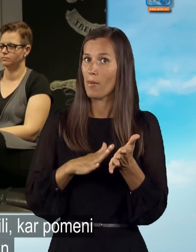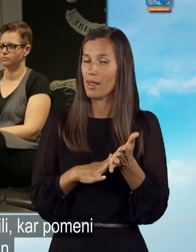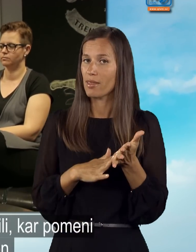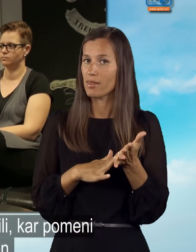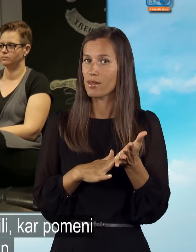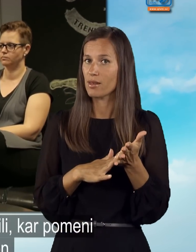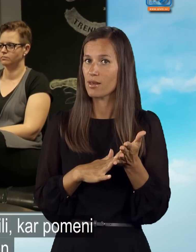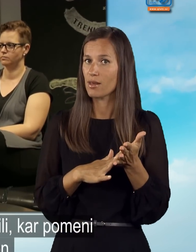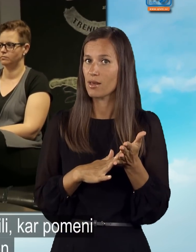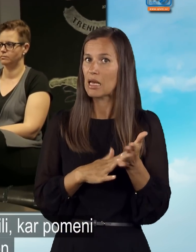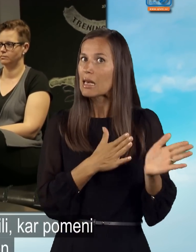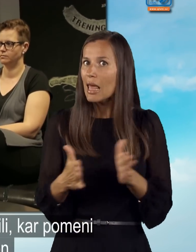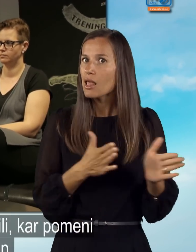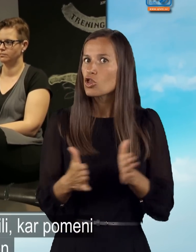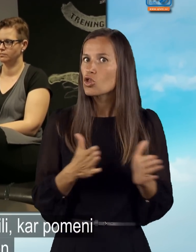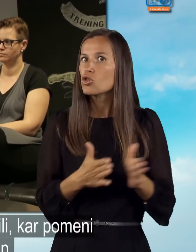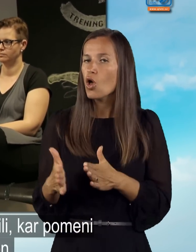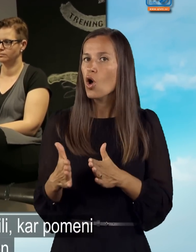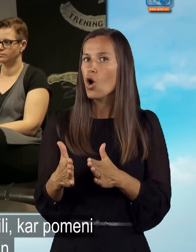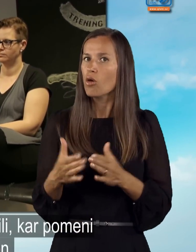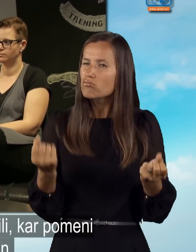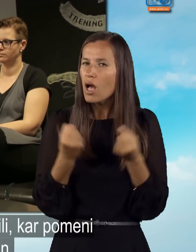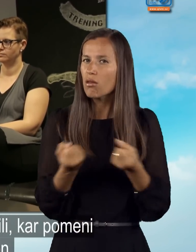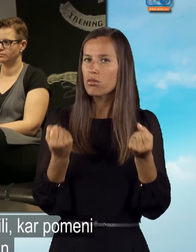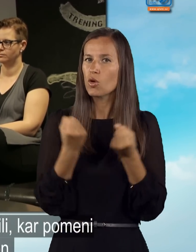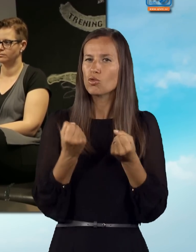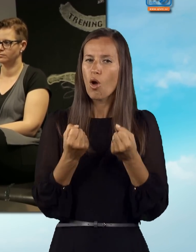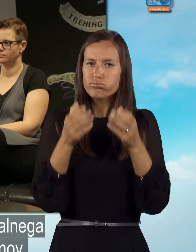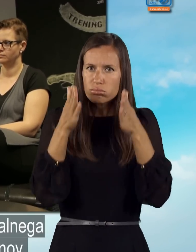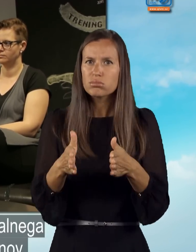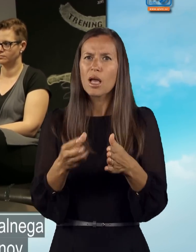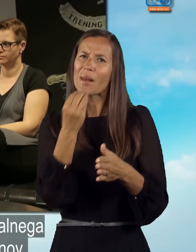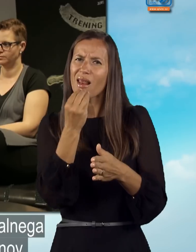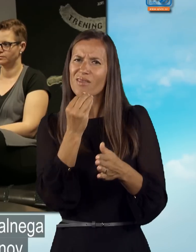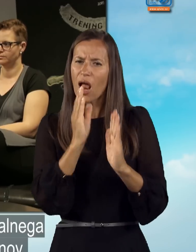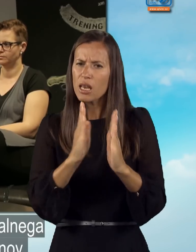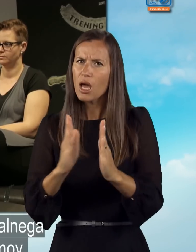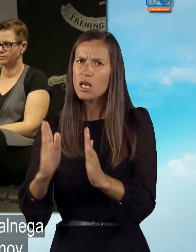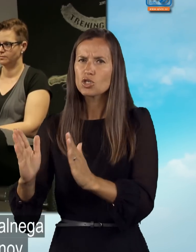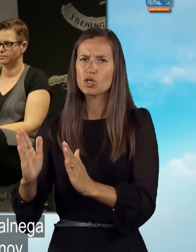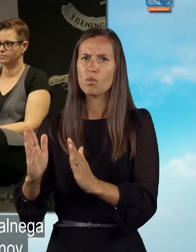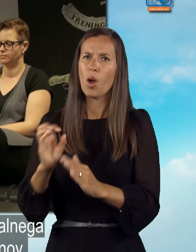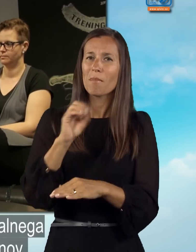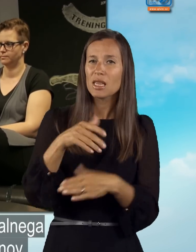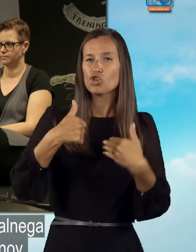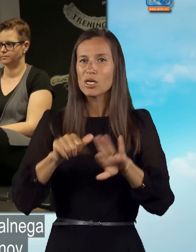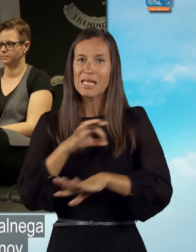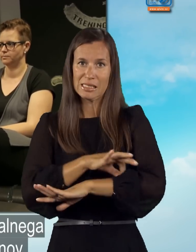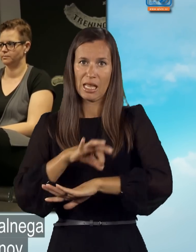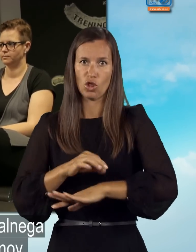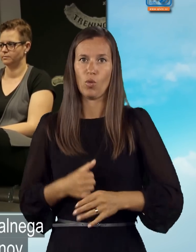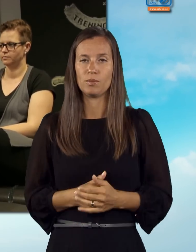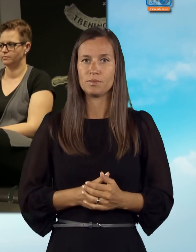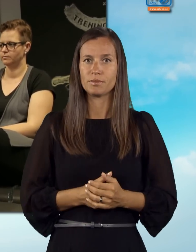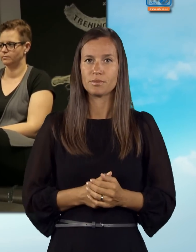kar pomeni redno biti aktiven, držati se prehranjevalnega režima 15-16